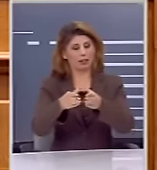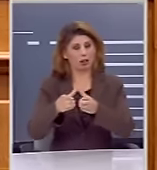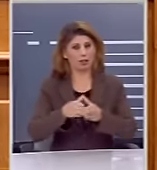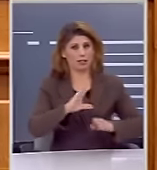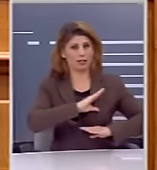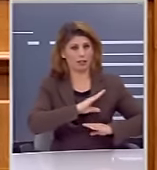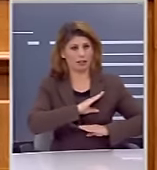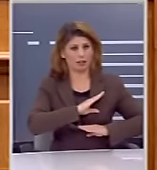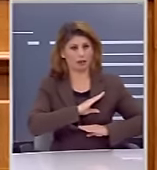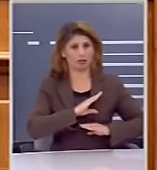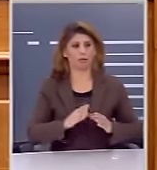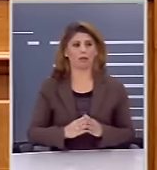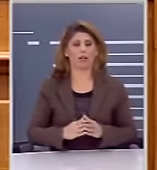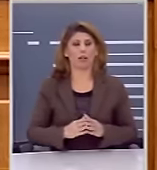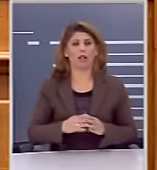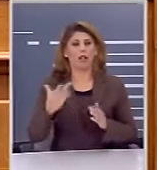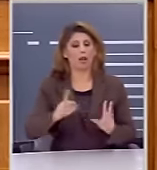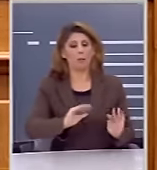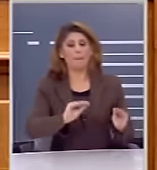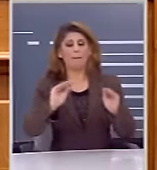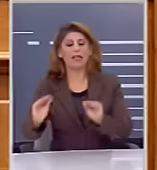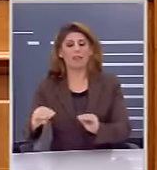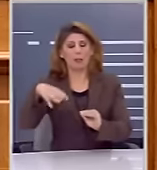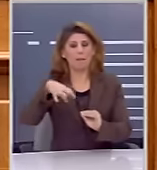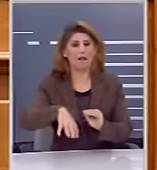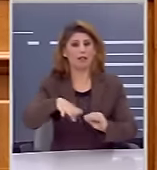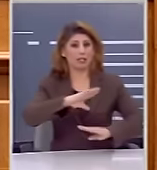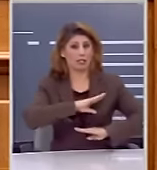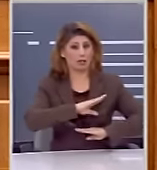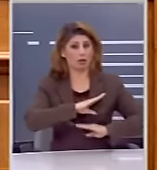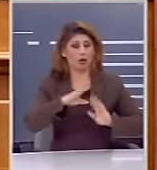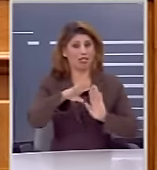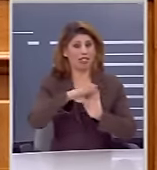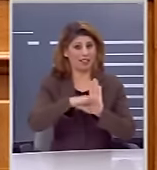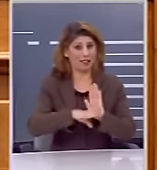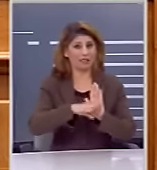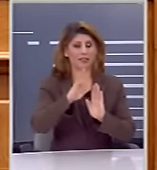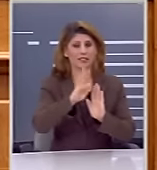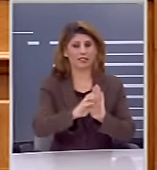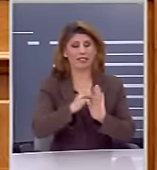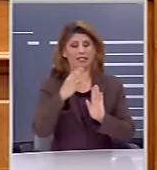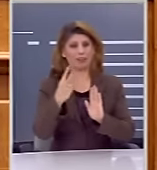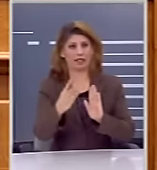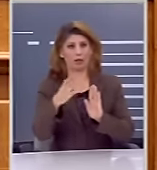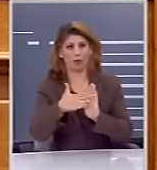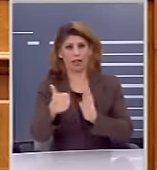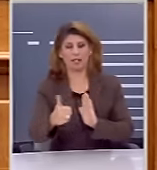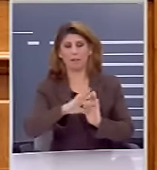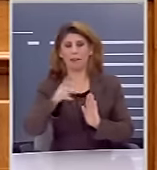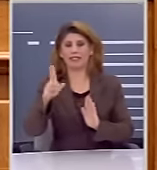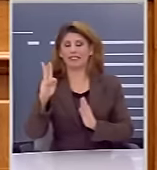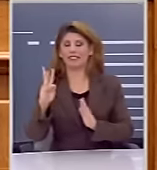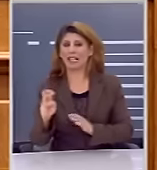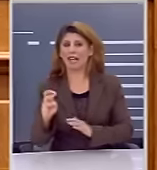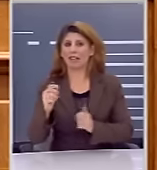4407 του 16. Δόθηκε μεταβατική περίοδος για τους στρατιωτικούς των διατάξεων 4387 του 16 μέχρι 36 του 16,